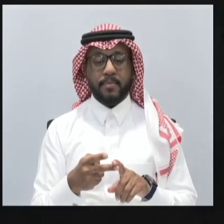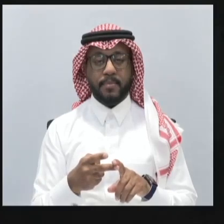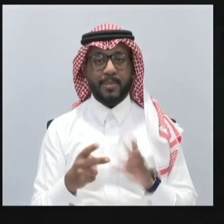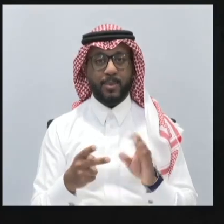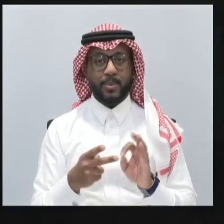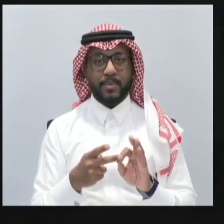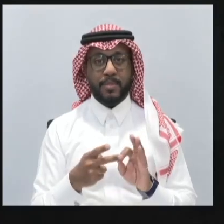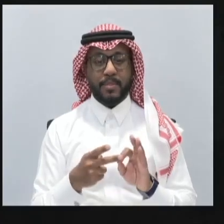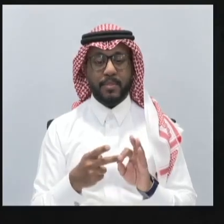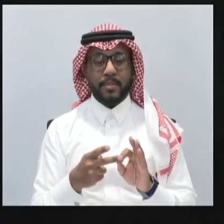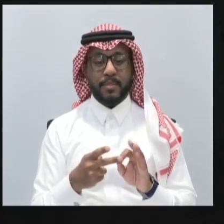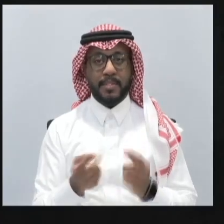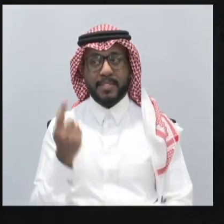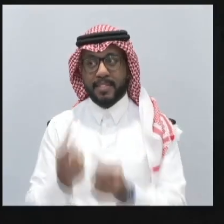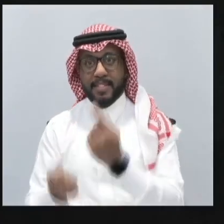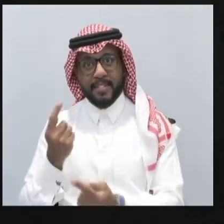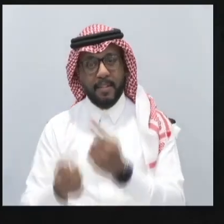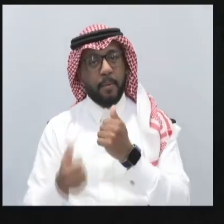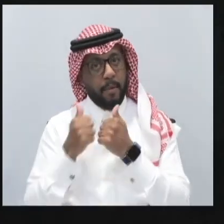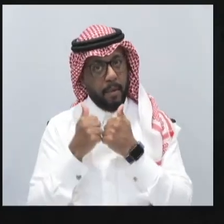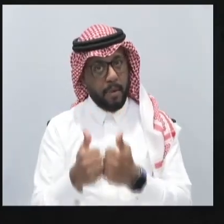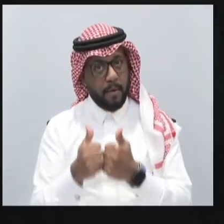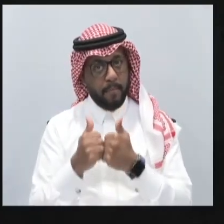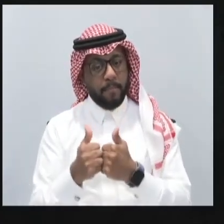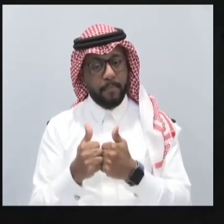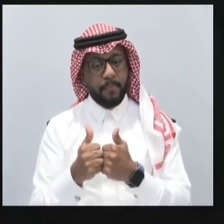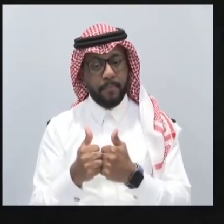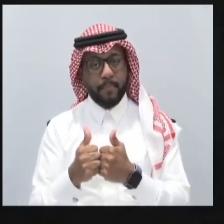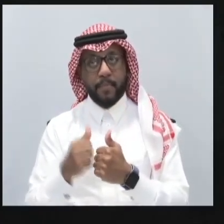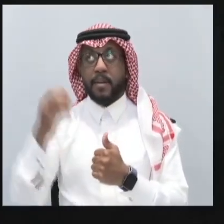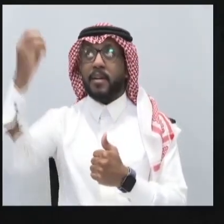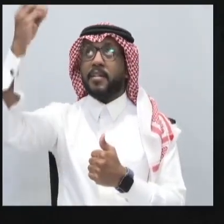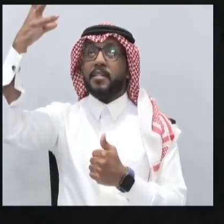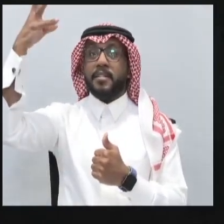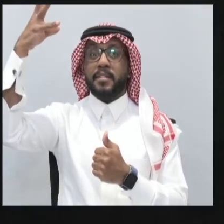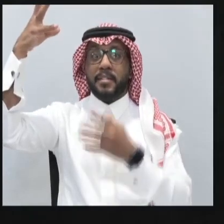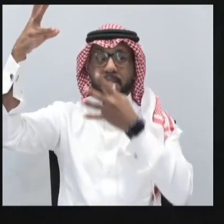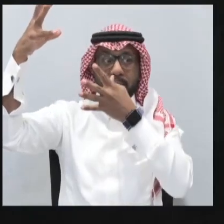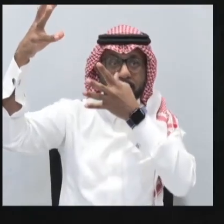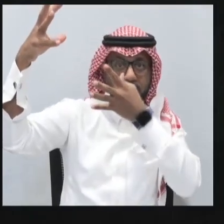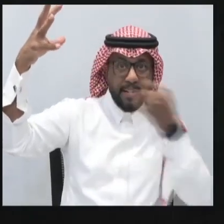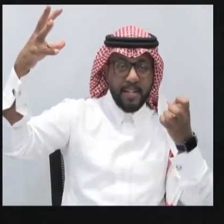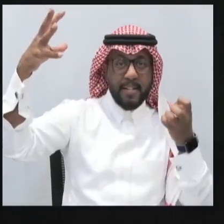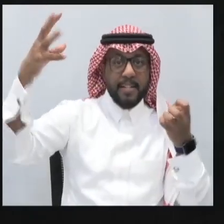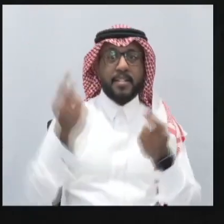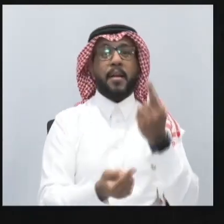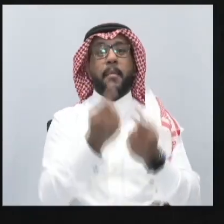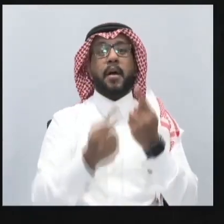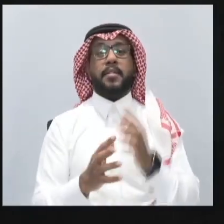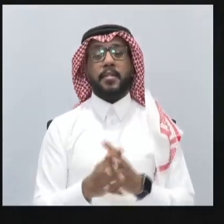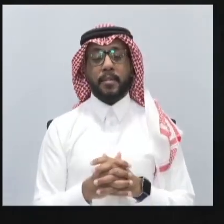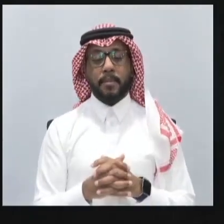ممتازين بتكون صوره النبات جزء من هذه الطاقه الكبيره بيستفيد منها